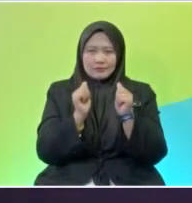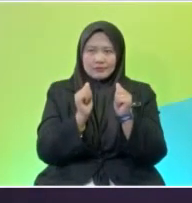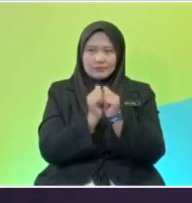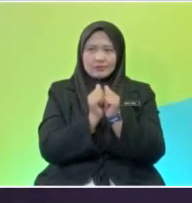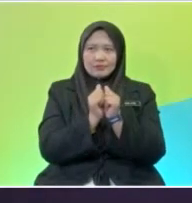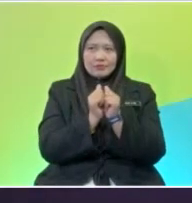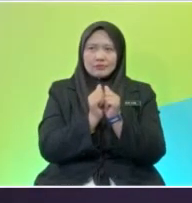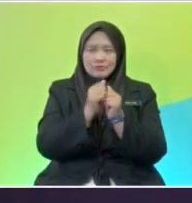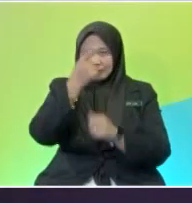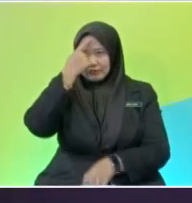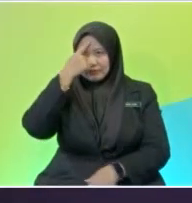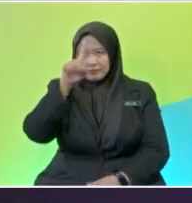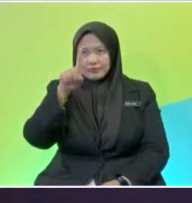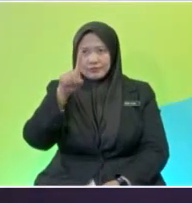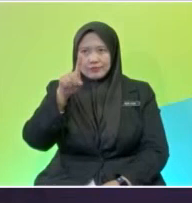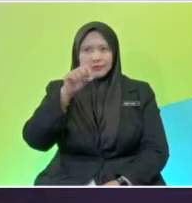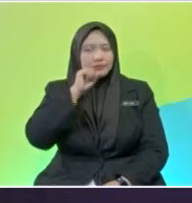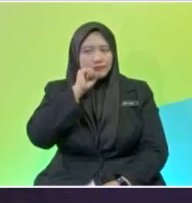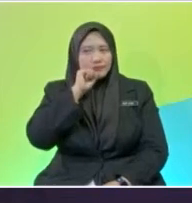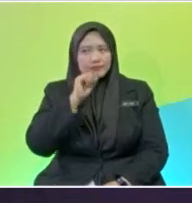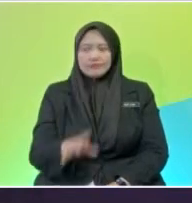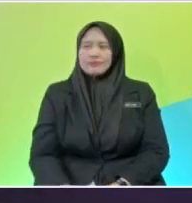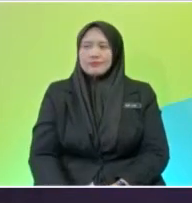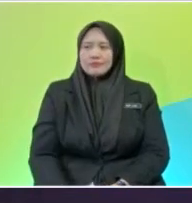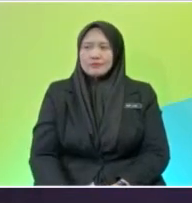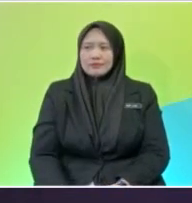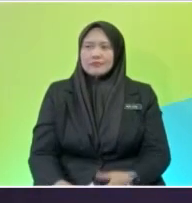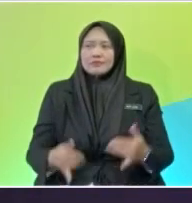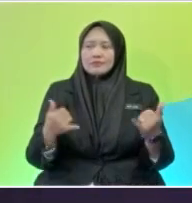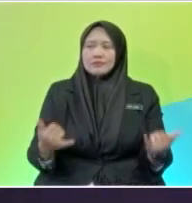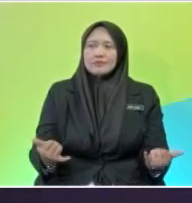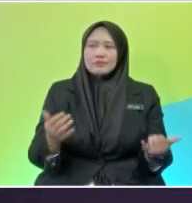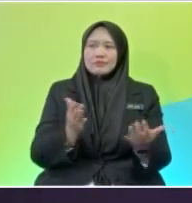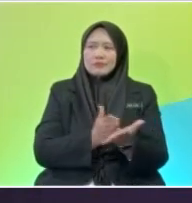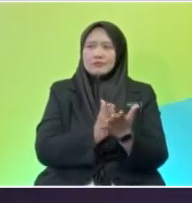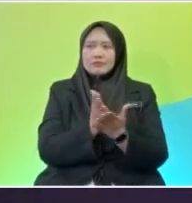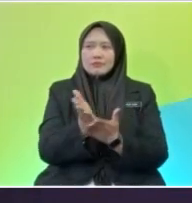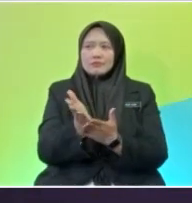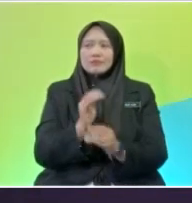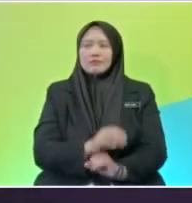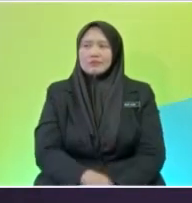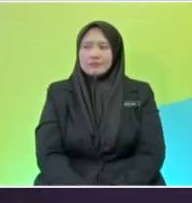Baiklah jadi kita teruskan dengan contoh yang berikutnya yang berikutnya